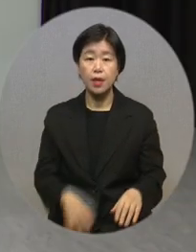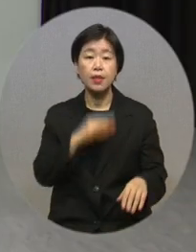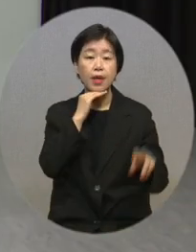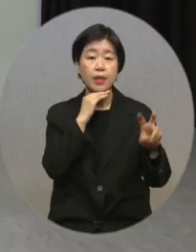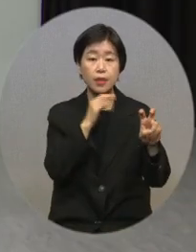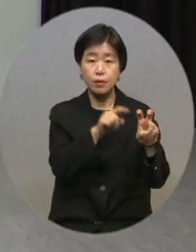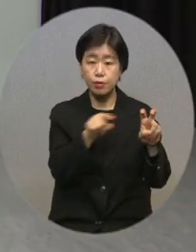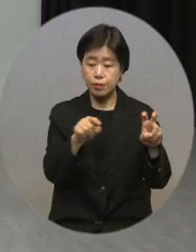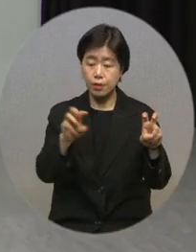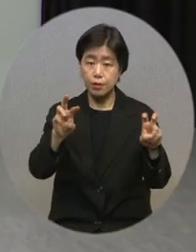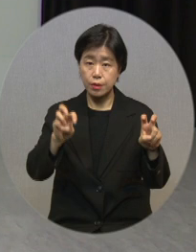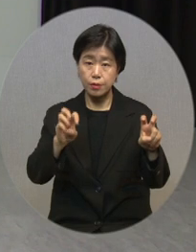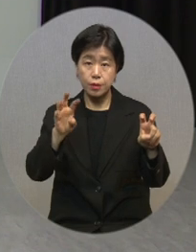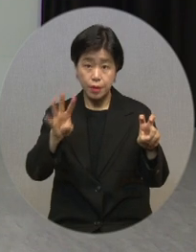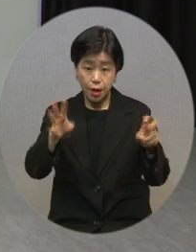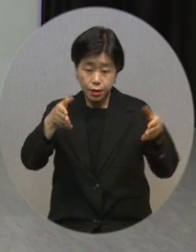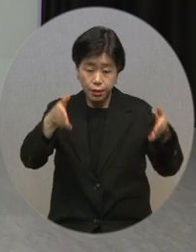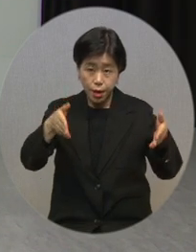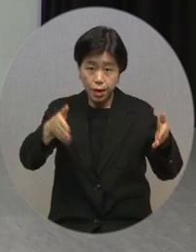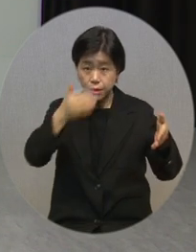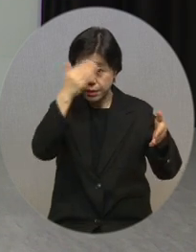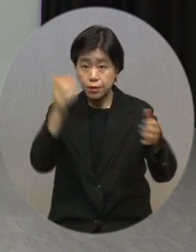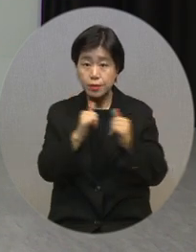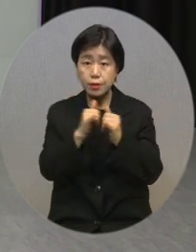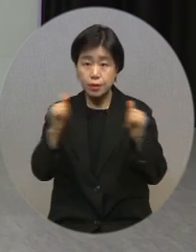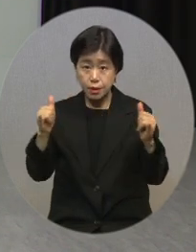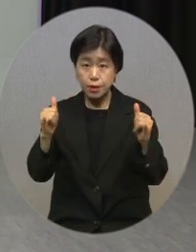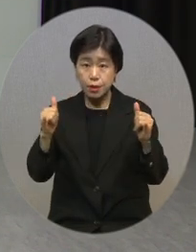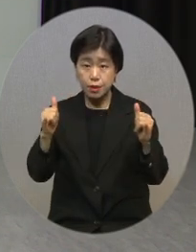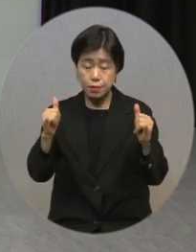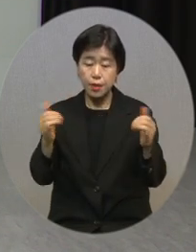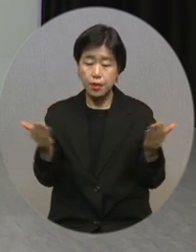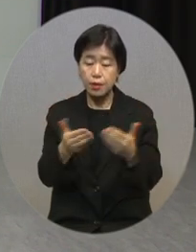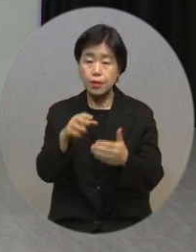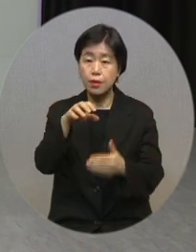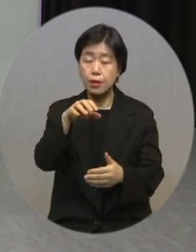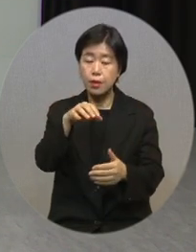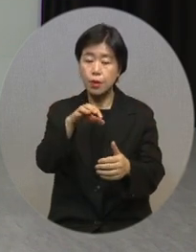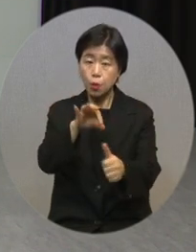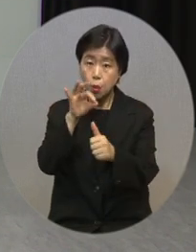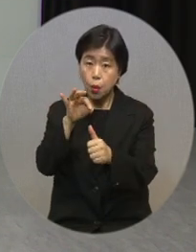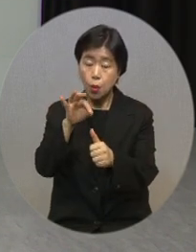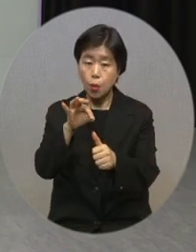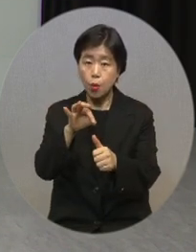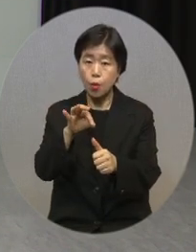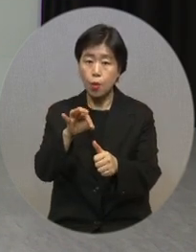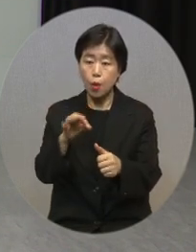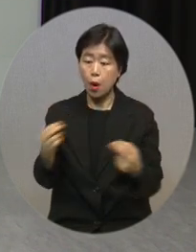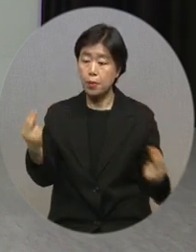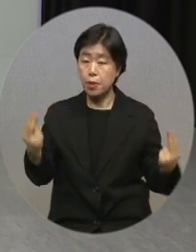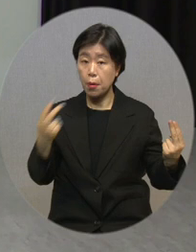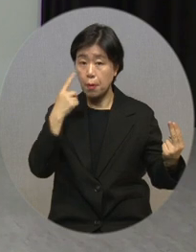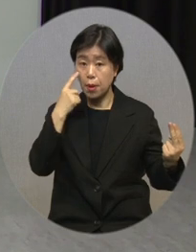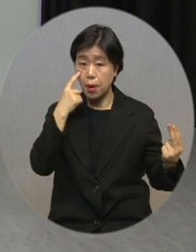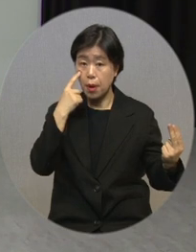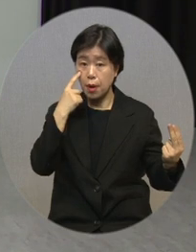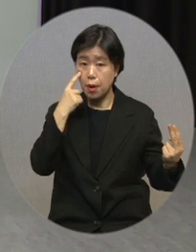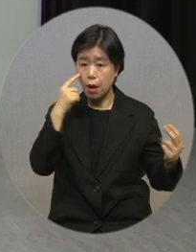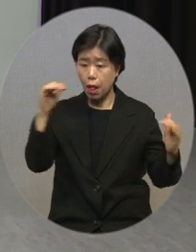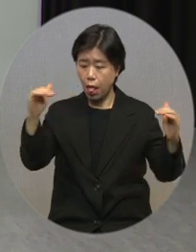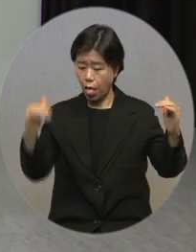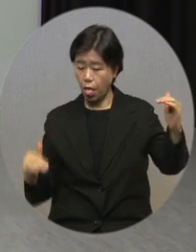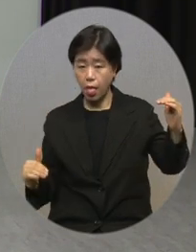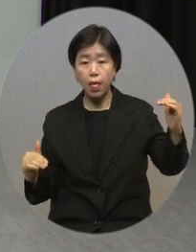20세부터 그 34세까지의 그 청년층 그 고용률을 보면은 네. 우리나라가 OECD 평균보다 한참